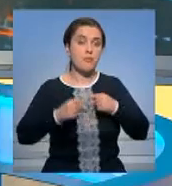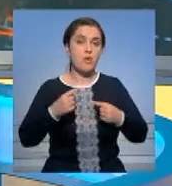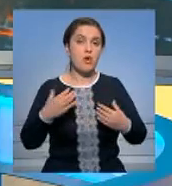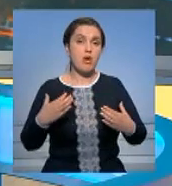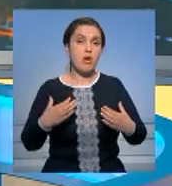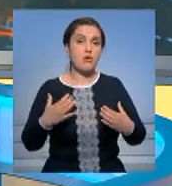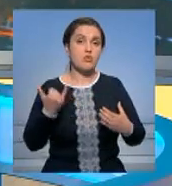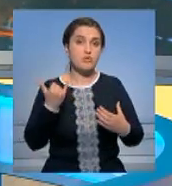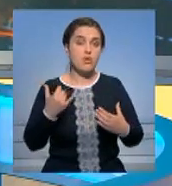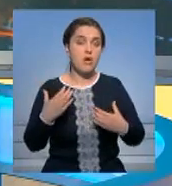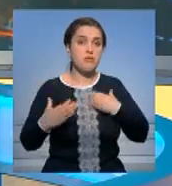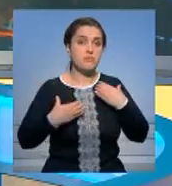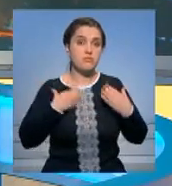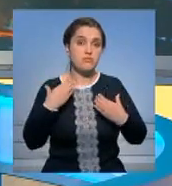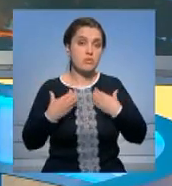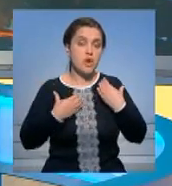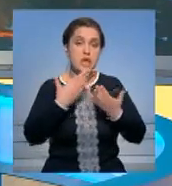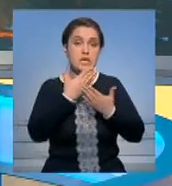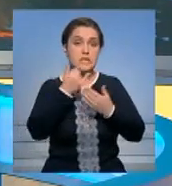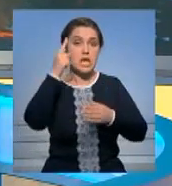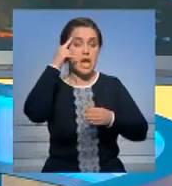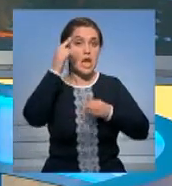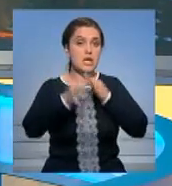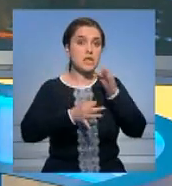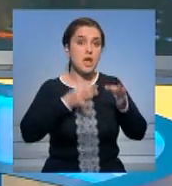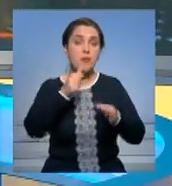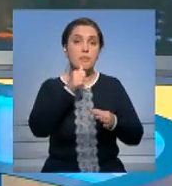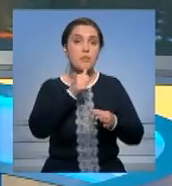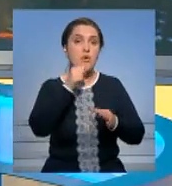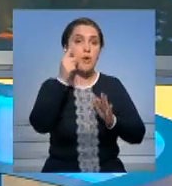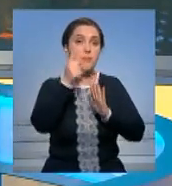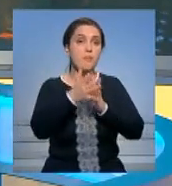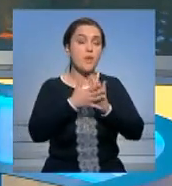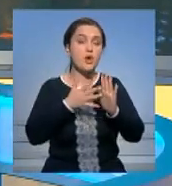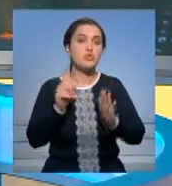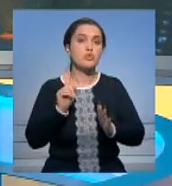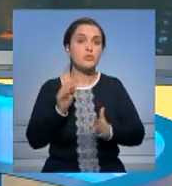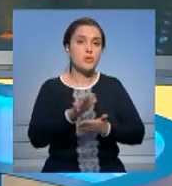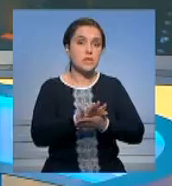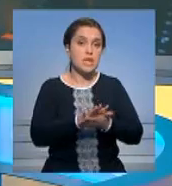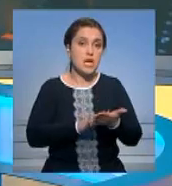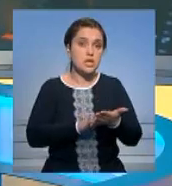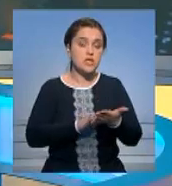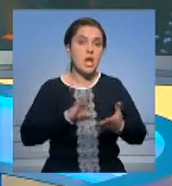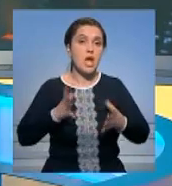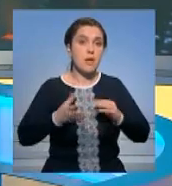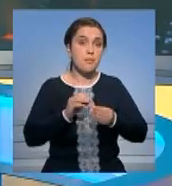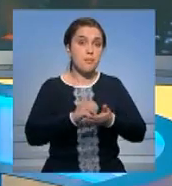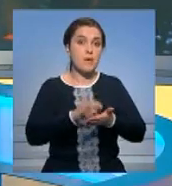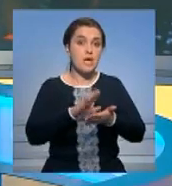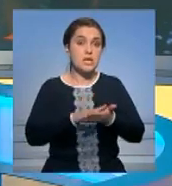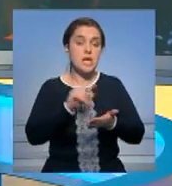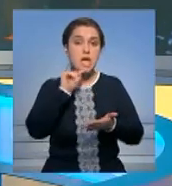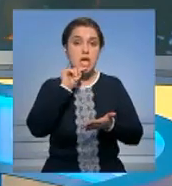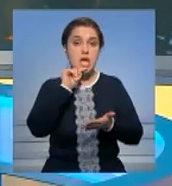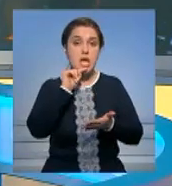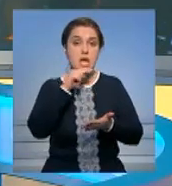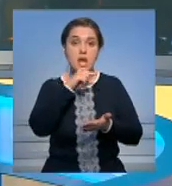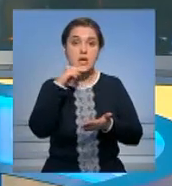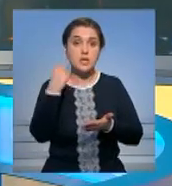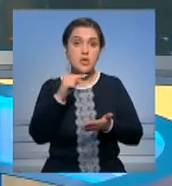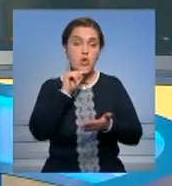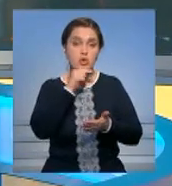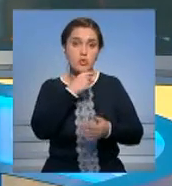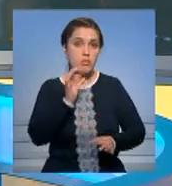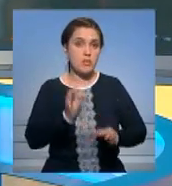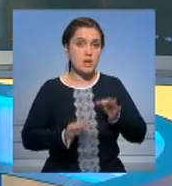рынке ослабла, инвесторы и аналитики попытались понять, что ждет российский рынок дальше. Объективные показатели устойчивости российской экономики в норме,